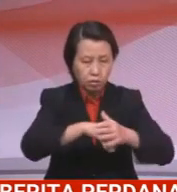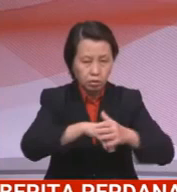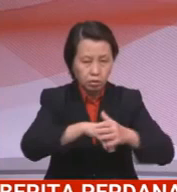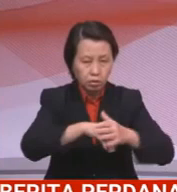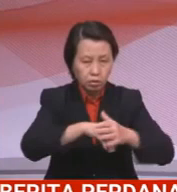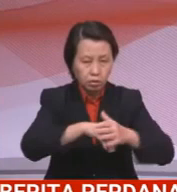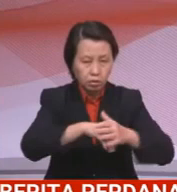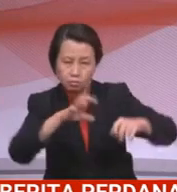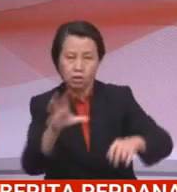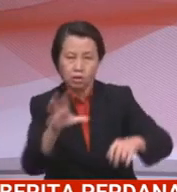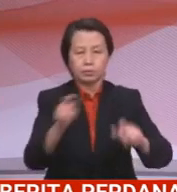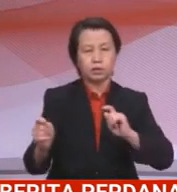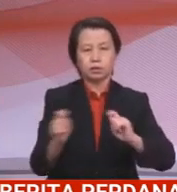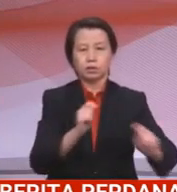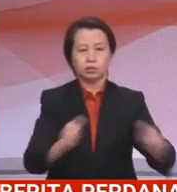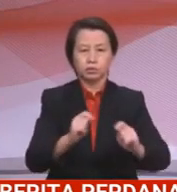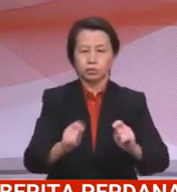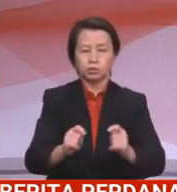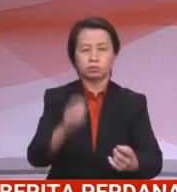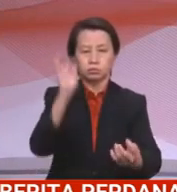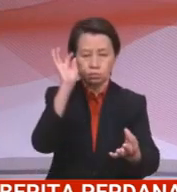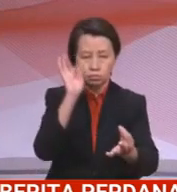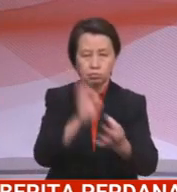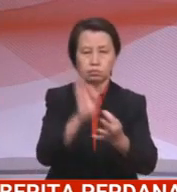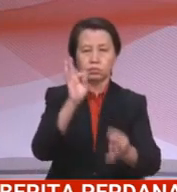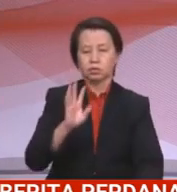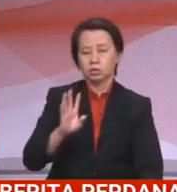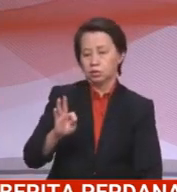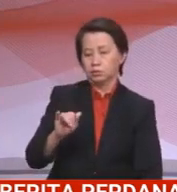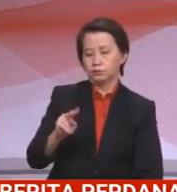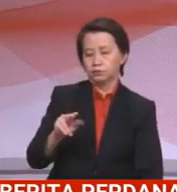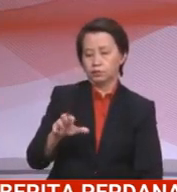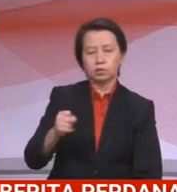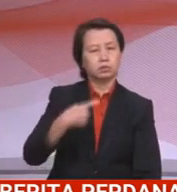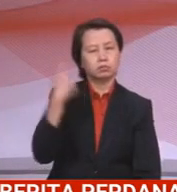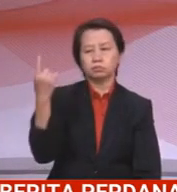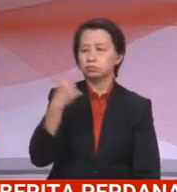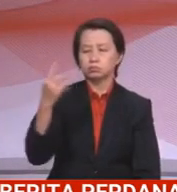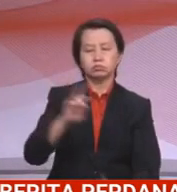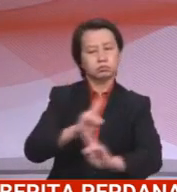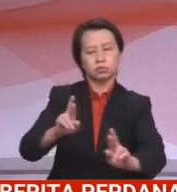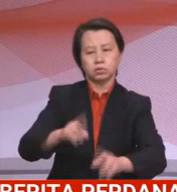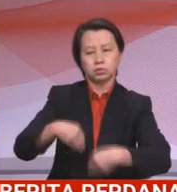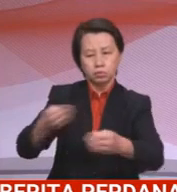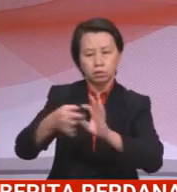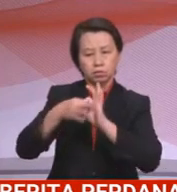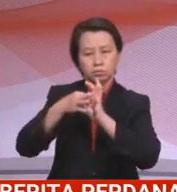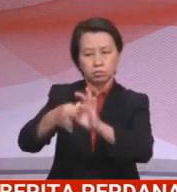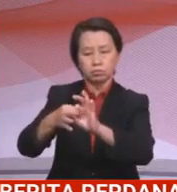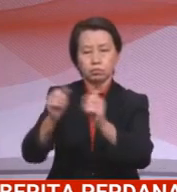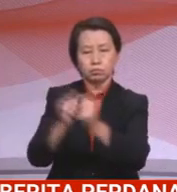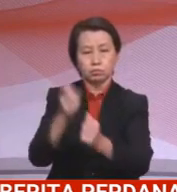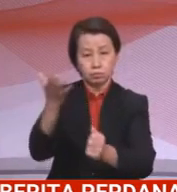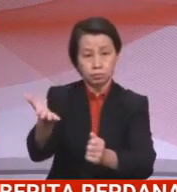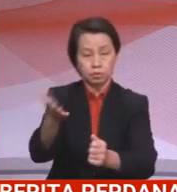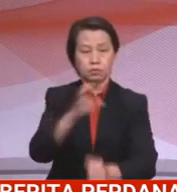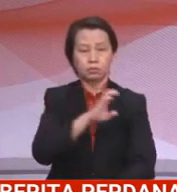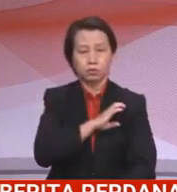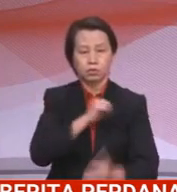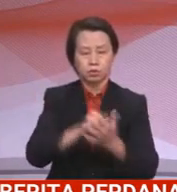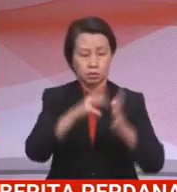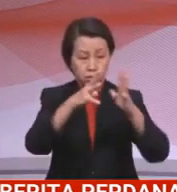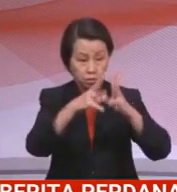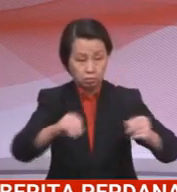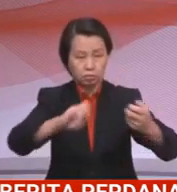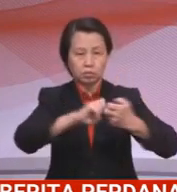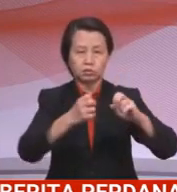shaf anda dan mengambil tindakan yang sewajarnya finals juga senjata bersedia untuk memberi kerjasama kepada pihak berkuasa dalam